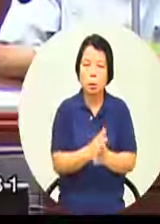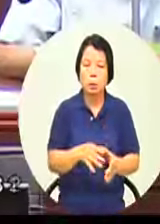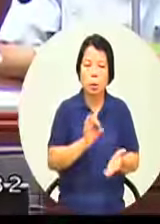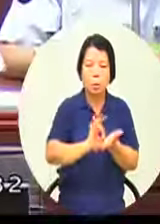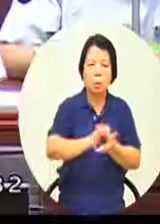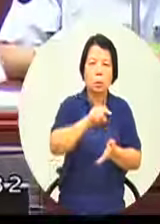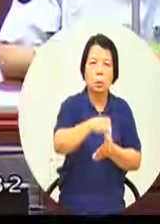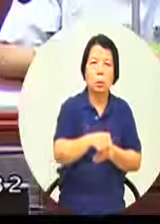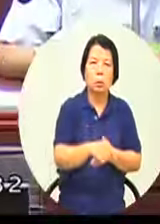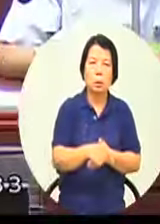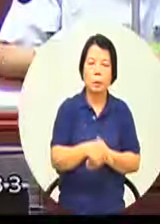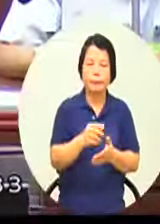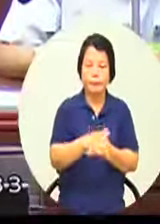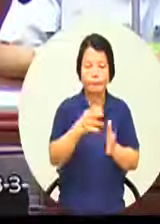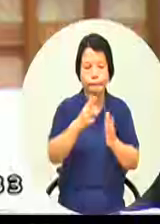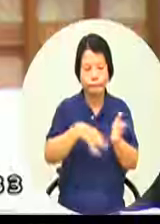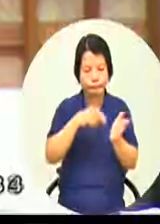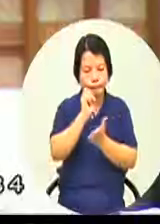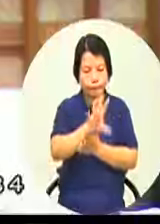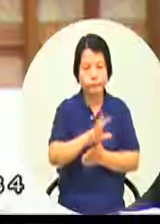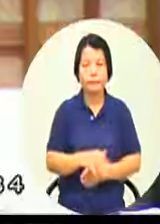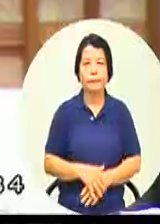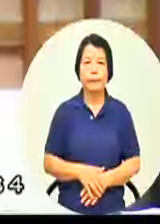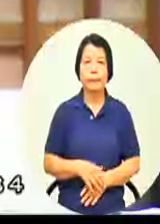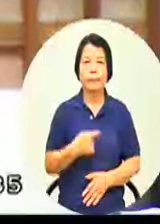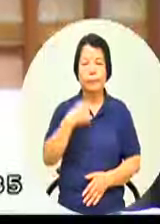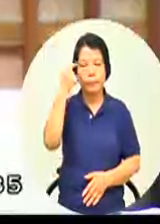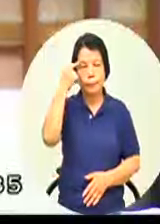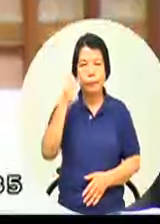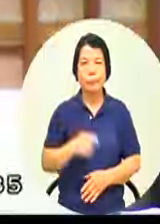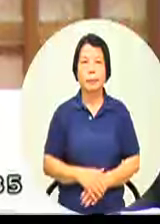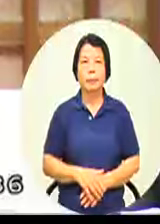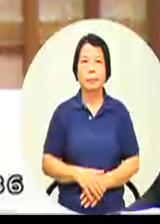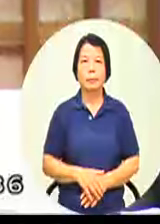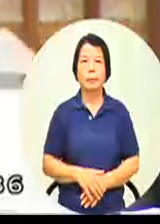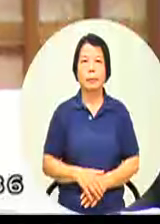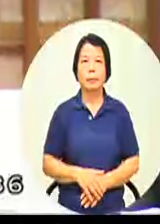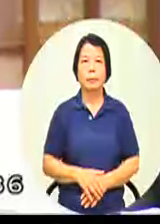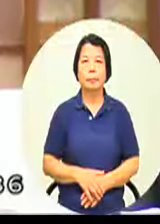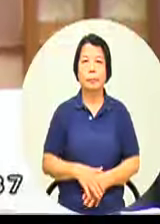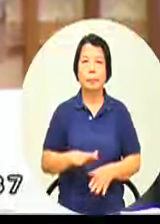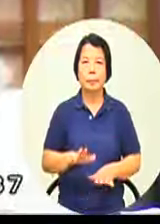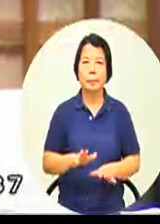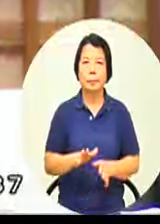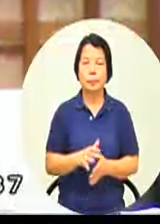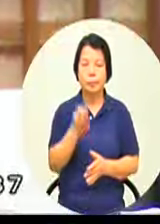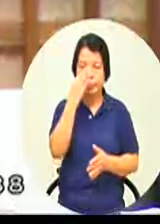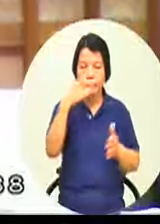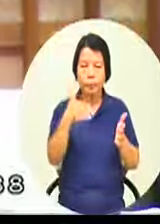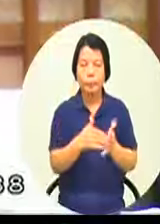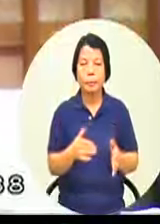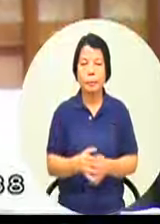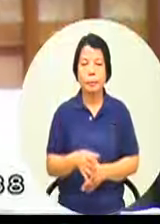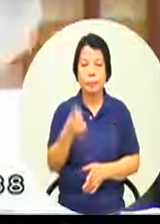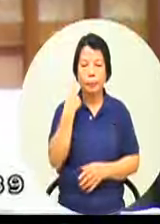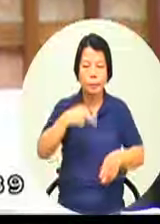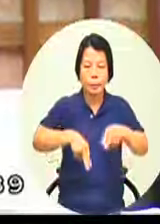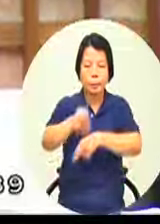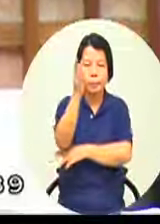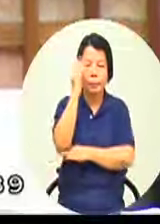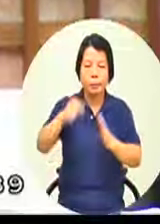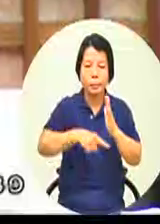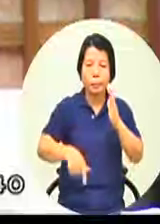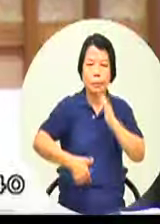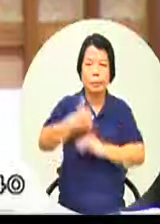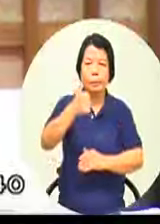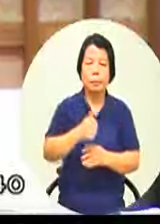的价格来说。 局长，我的意思是说，今天来讲的话，看到我们昨天我们行政院长林权、